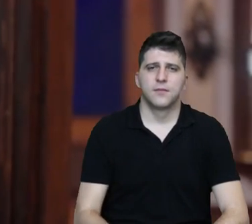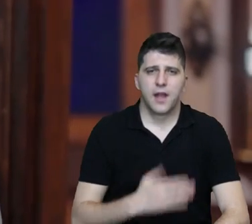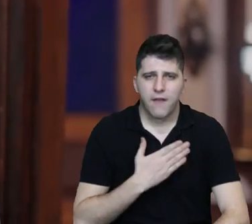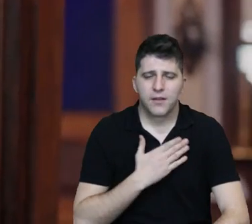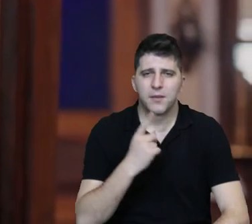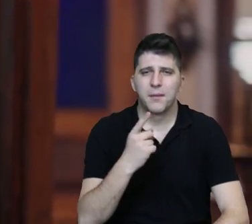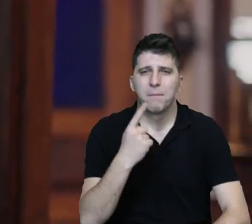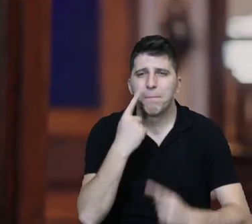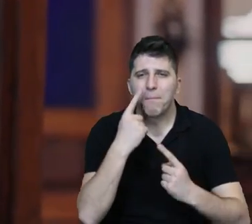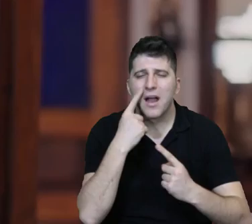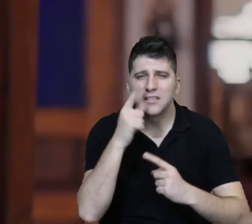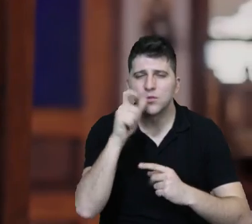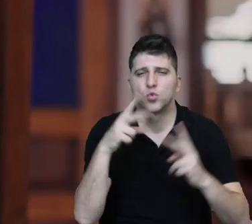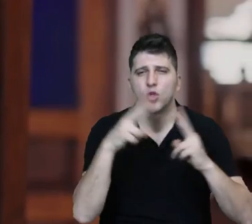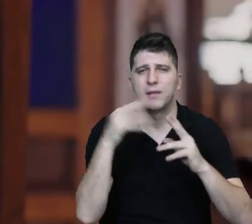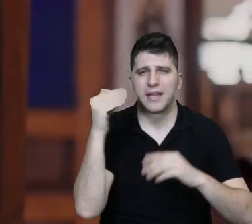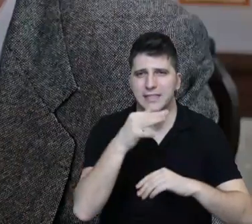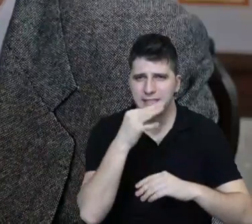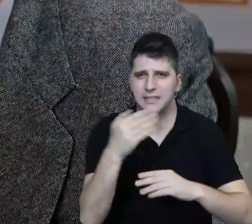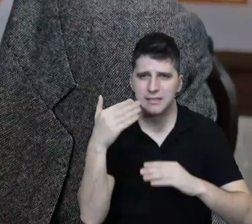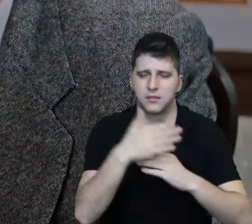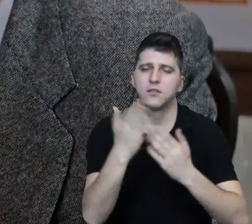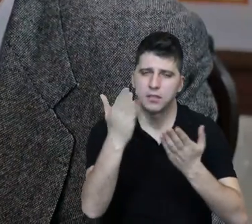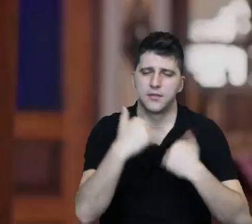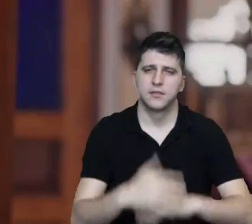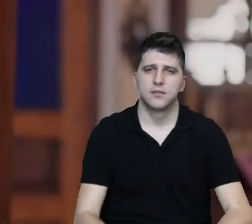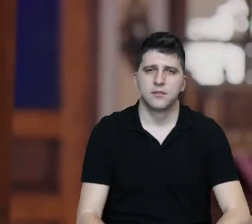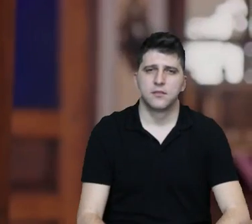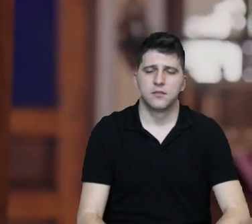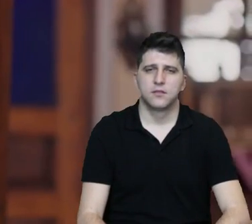Efendim bir bakıcı görüşmeye geldi. İzninizle içeri alıyorum. Gönder gitsin.